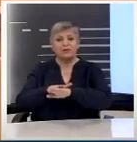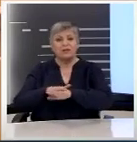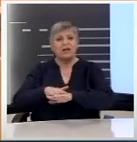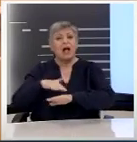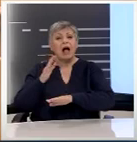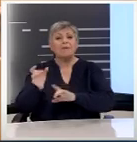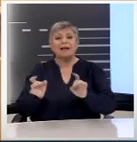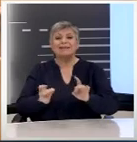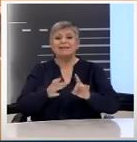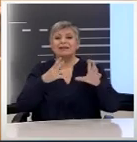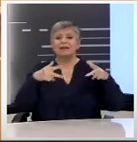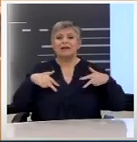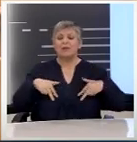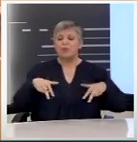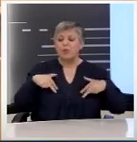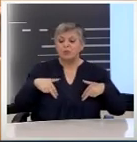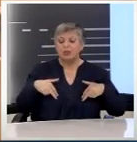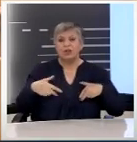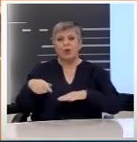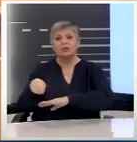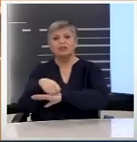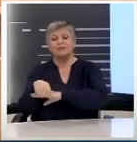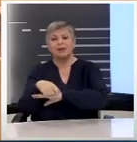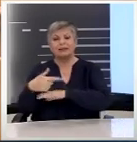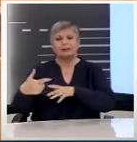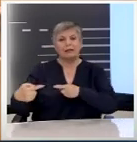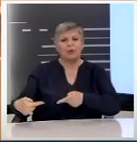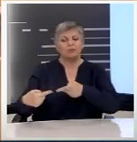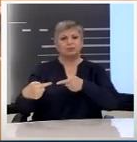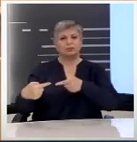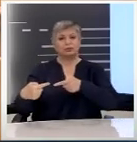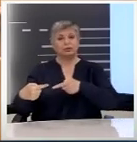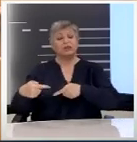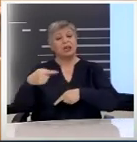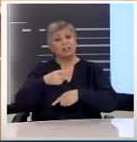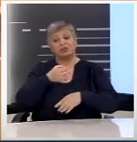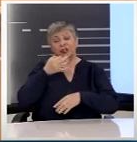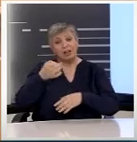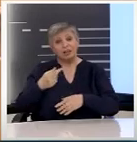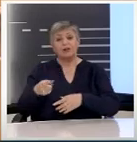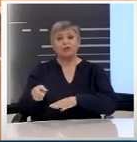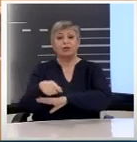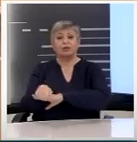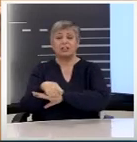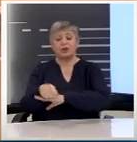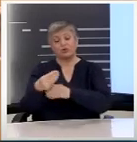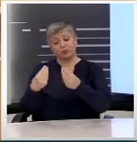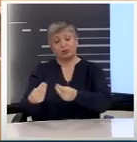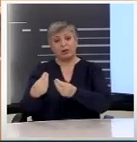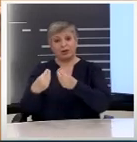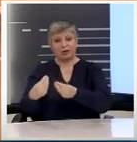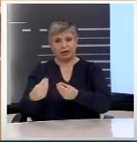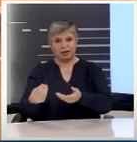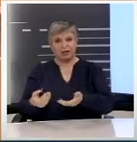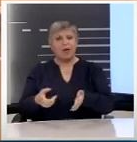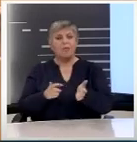τριβή μαζί της? Αυτά είναι η πραγματική συνεισφορά της κυβέρνησης, να σέβεται τις αποφάσεις της δικαιοσύνης